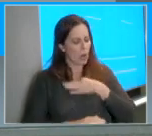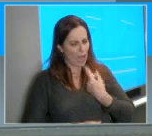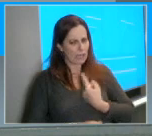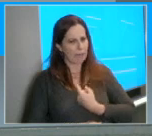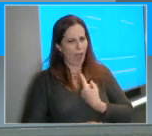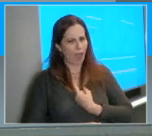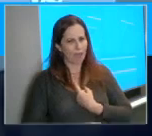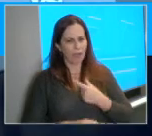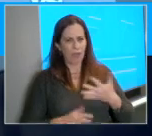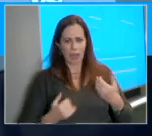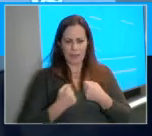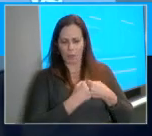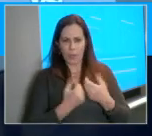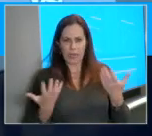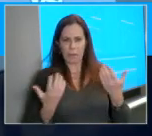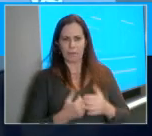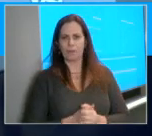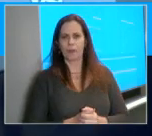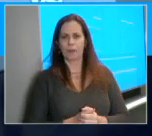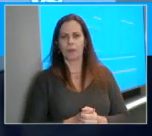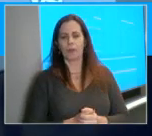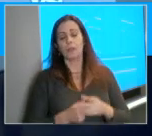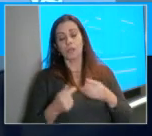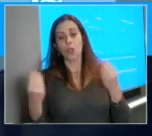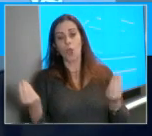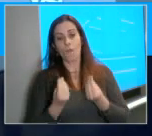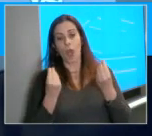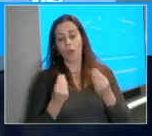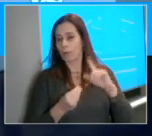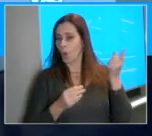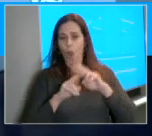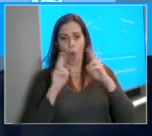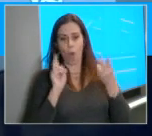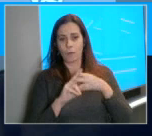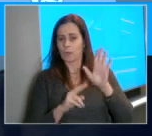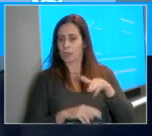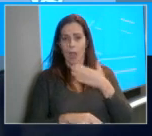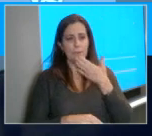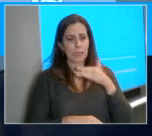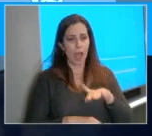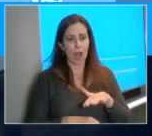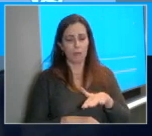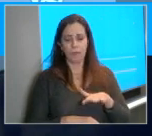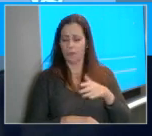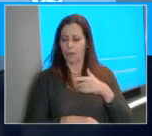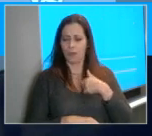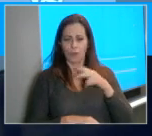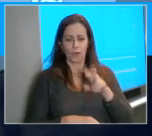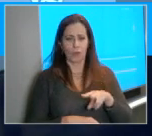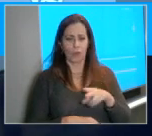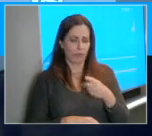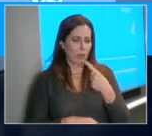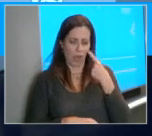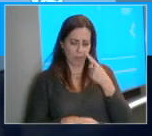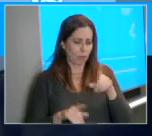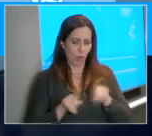עצמך איך מתמודדים עם זה. זו תופעה כלל עולמית, אני חושב שזה גם בישראל אנחנו יכולים להצביע